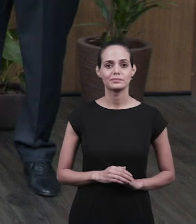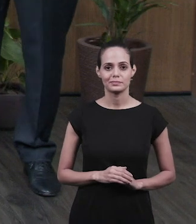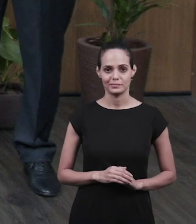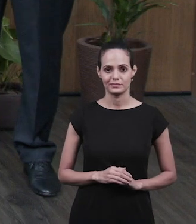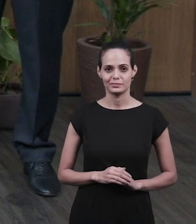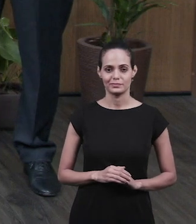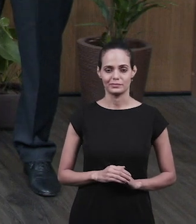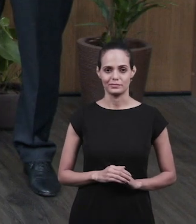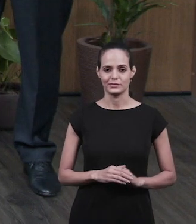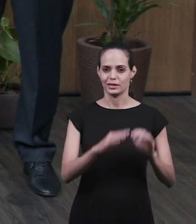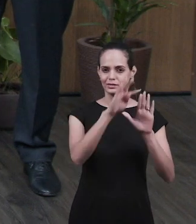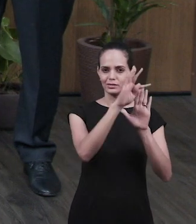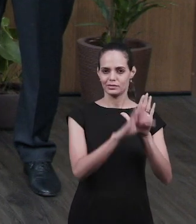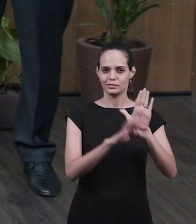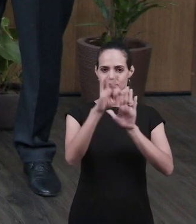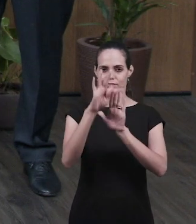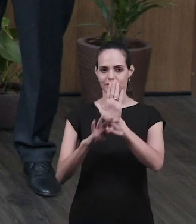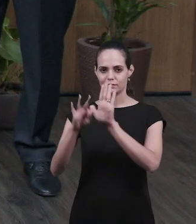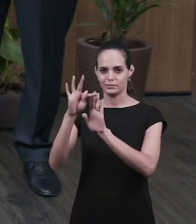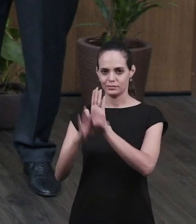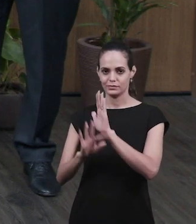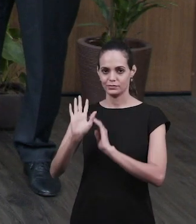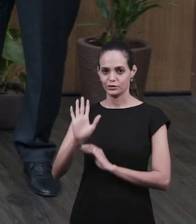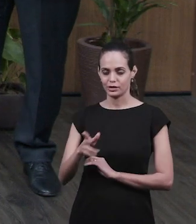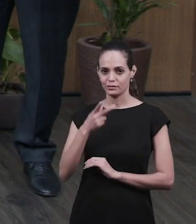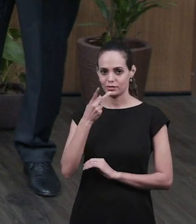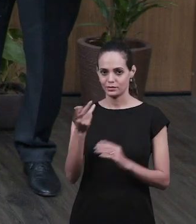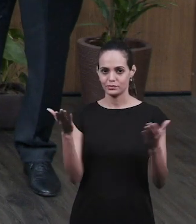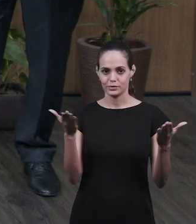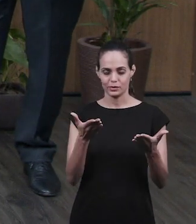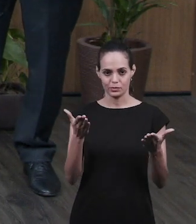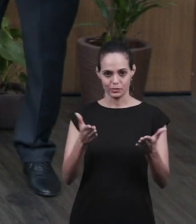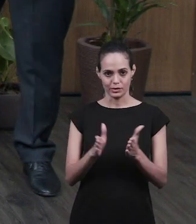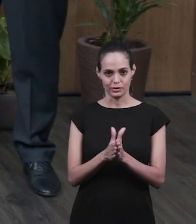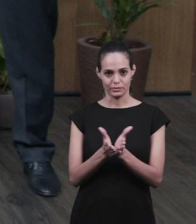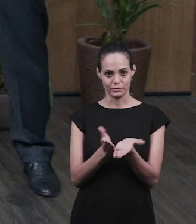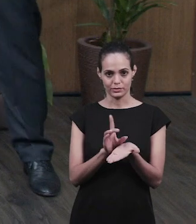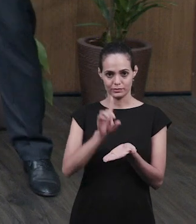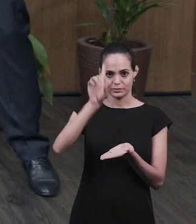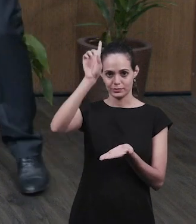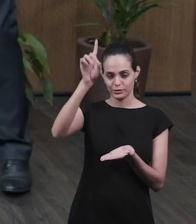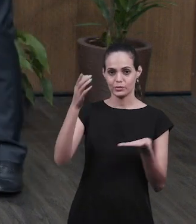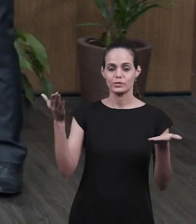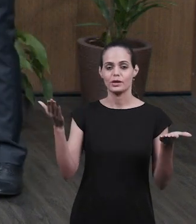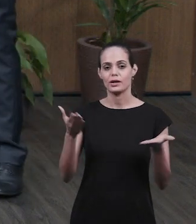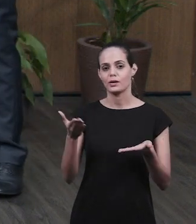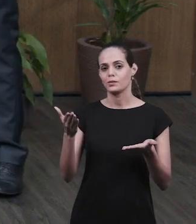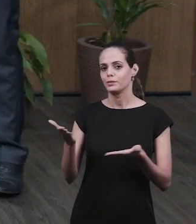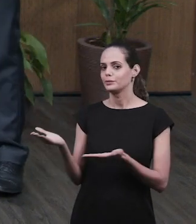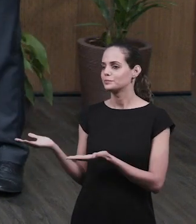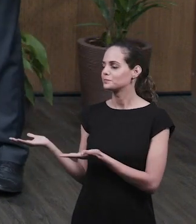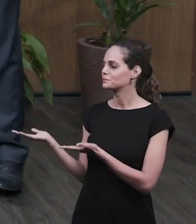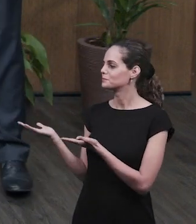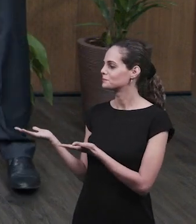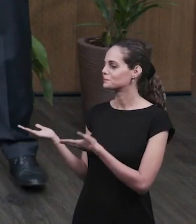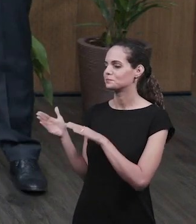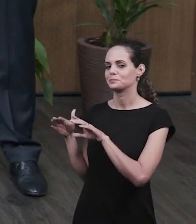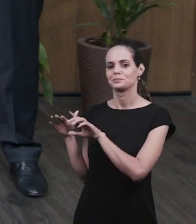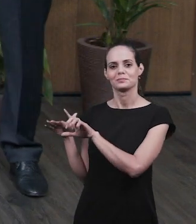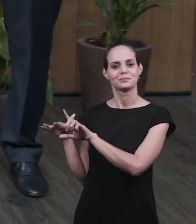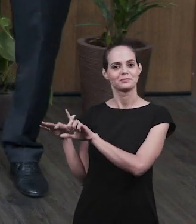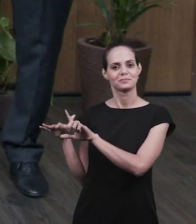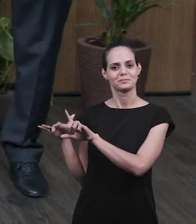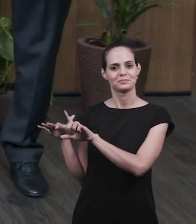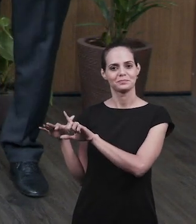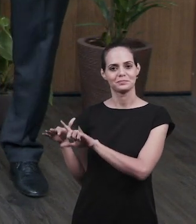sur ces textes de la parole de Dieu. Même pourquoi, vous pouvez voir ici à l'écran un QR code.